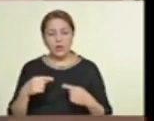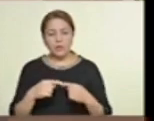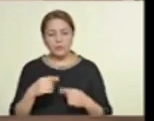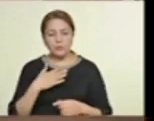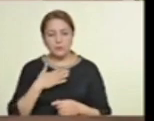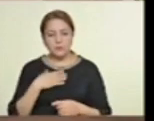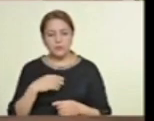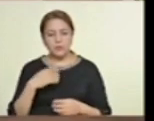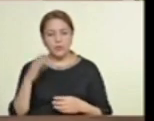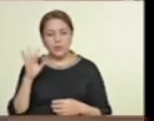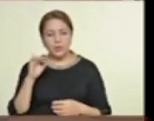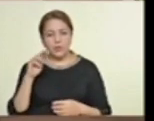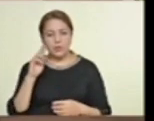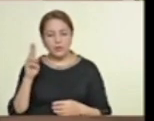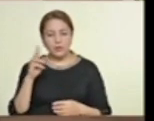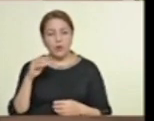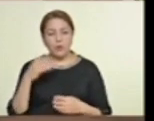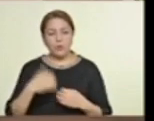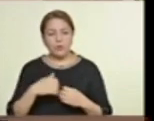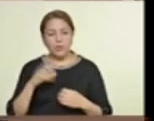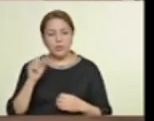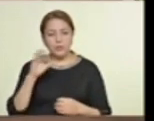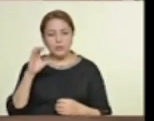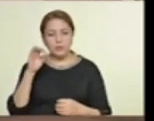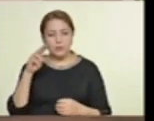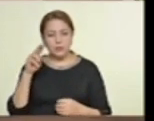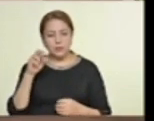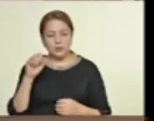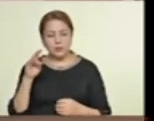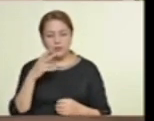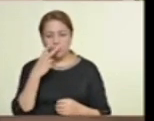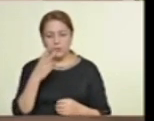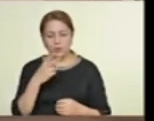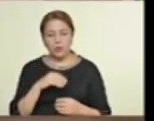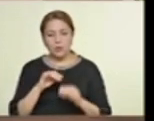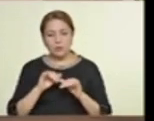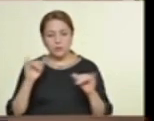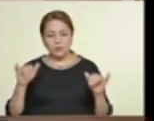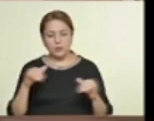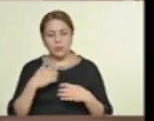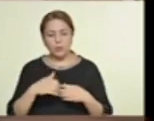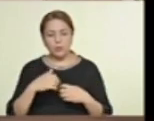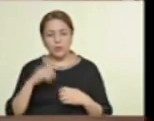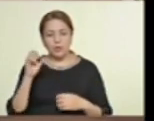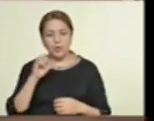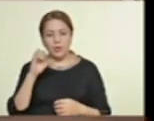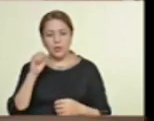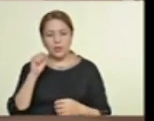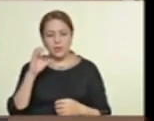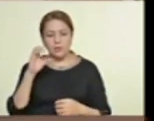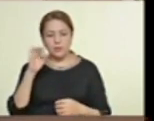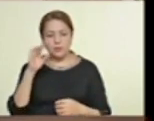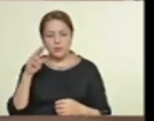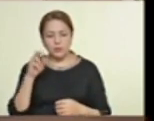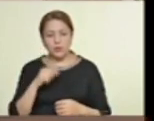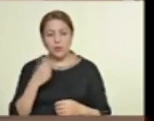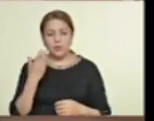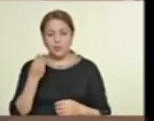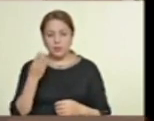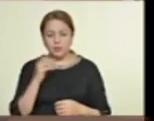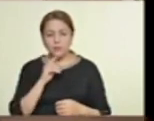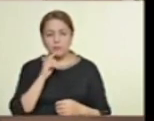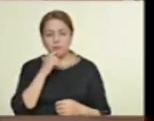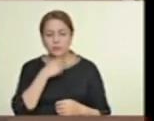ilk o'rta asrlardan ko'ra rivojlangan o'rta asrlarda yana ham iqtisodiy va ijtimoiy